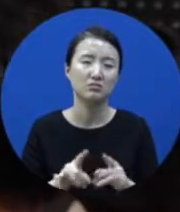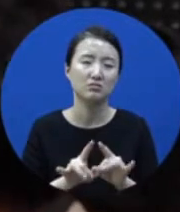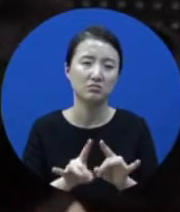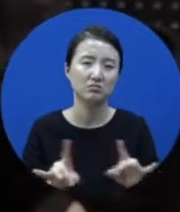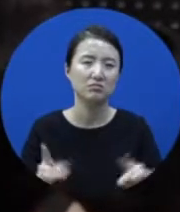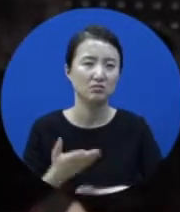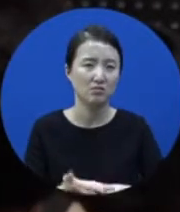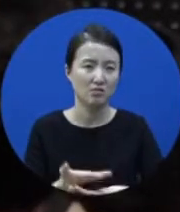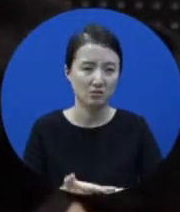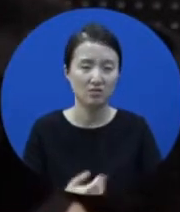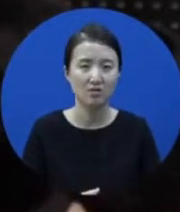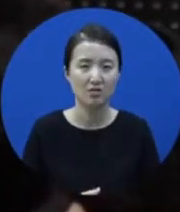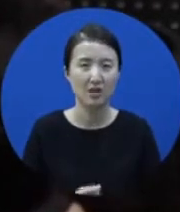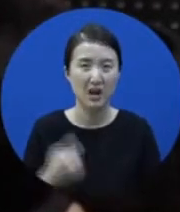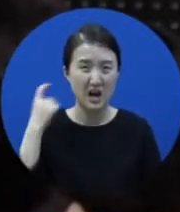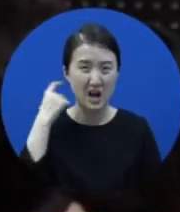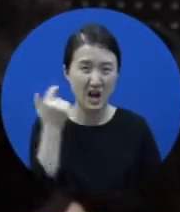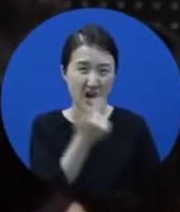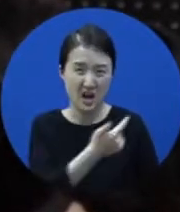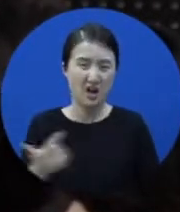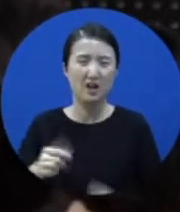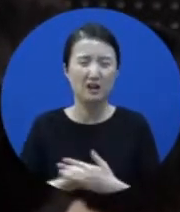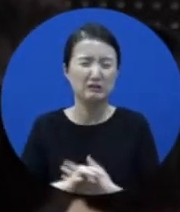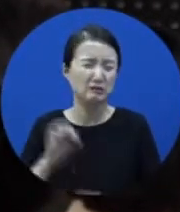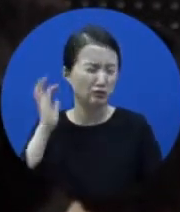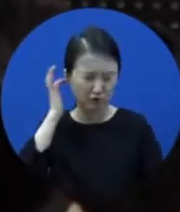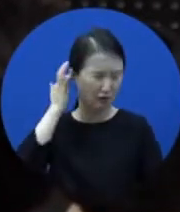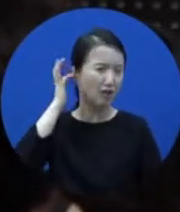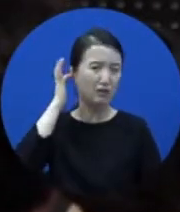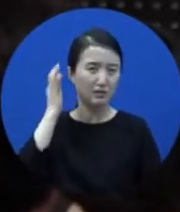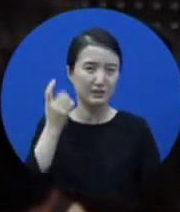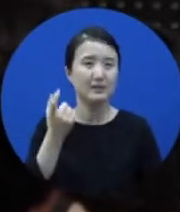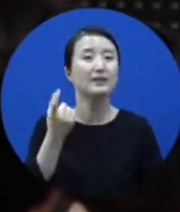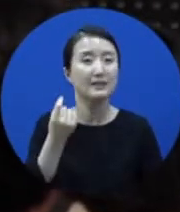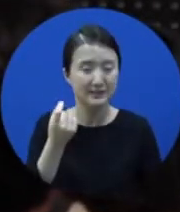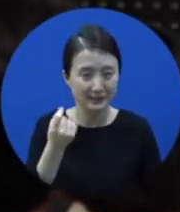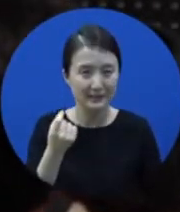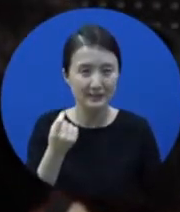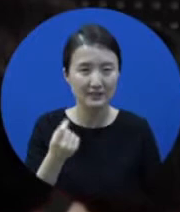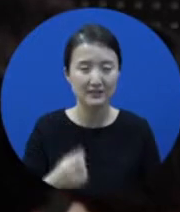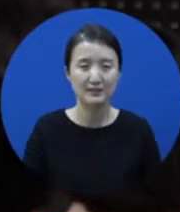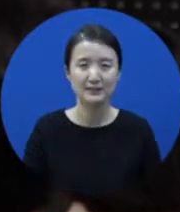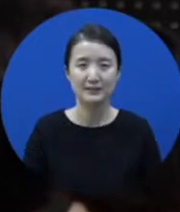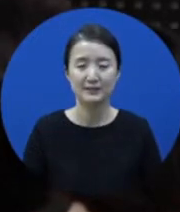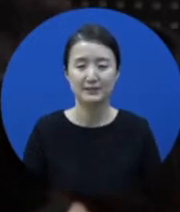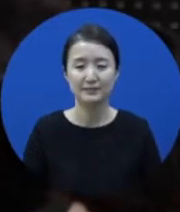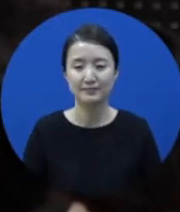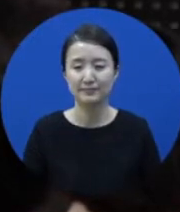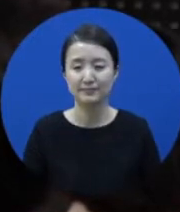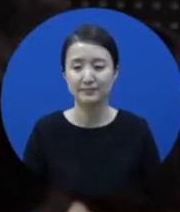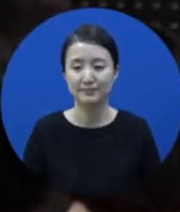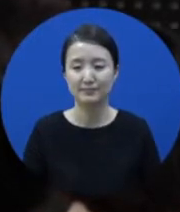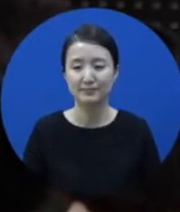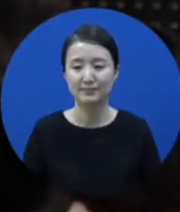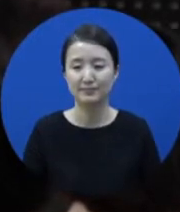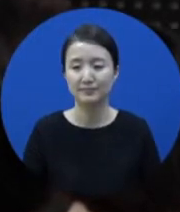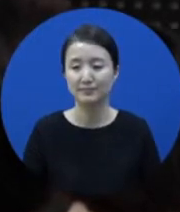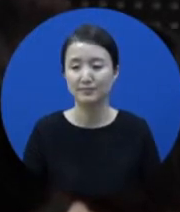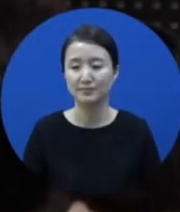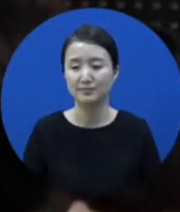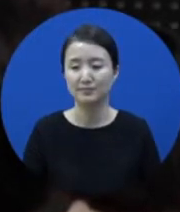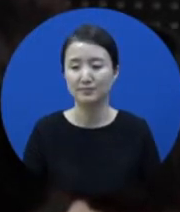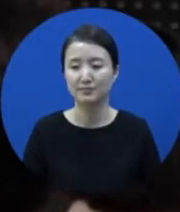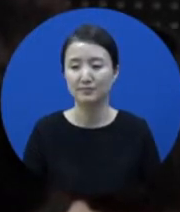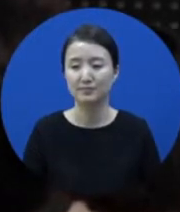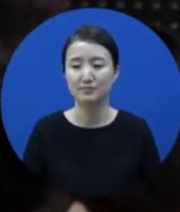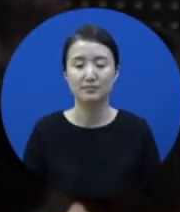얘기 하시잖아요. 아이들, 좀 그냥 얘기해! 하잖아요. 그래서 이 목소리를 어떻게 상대방이